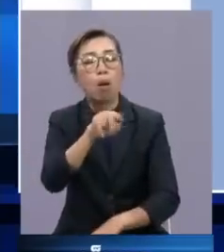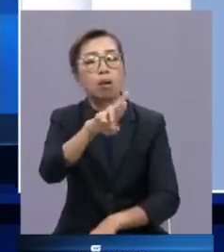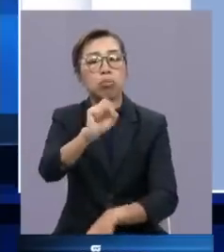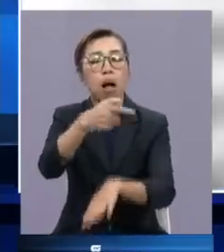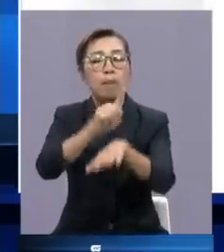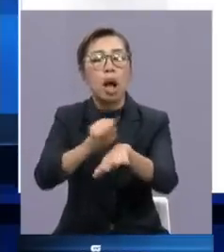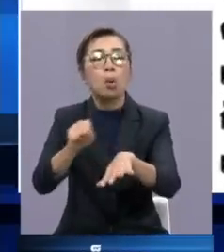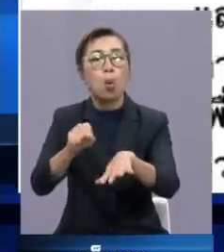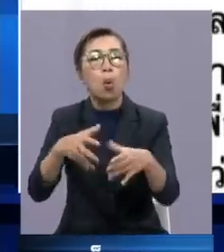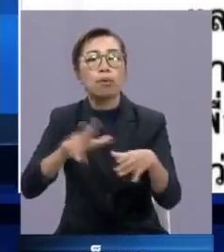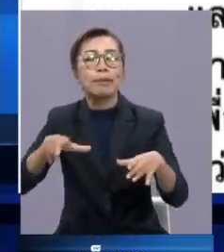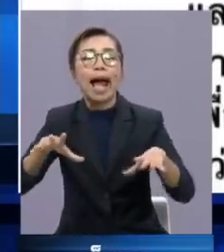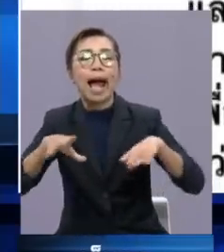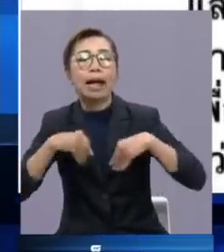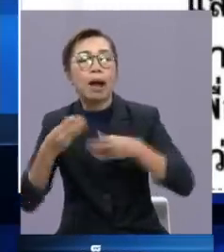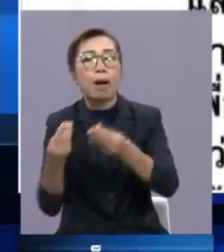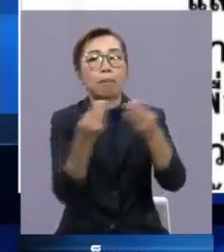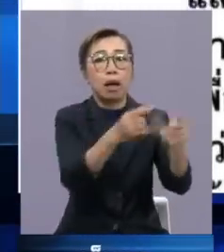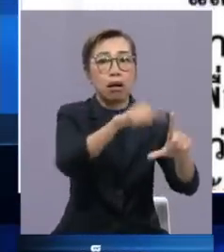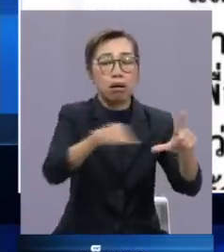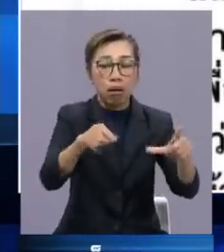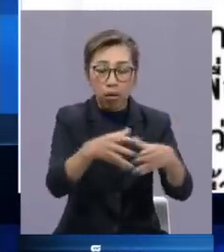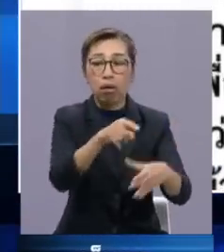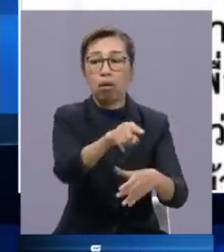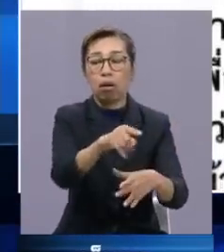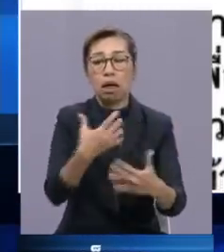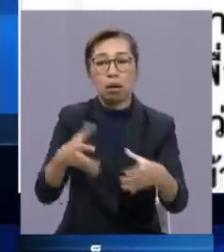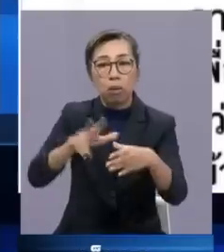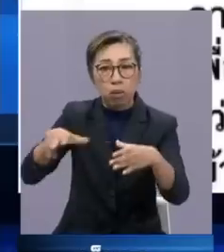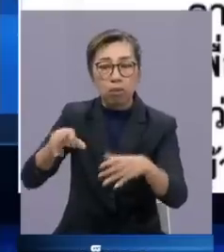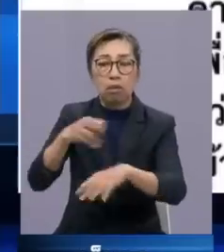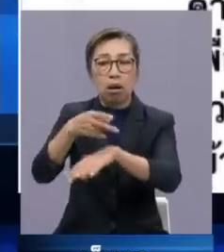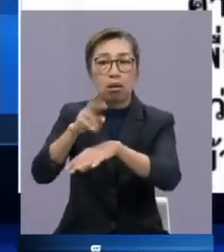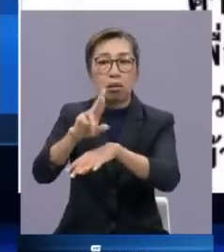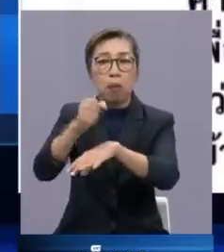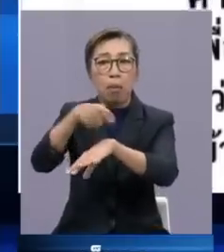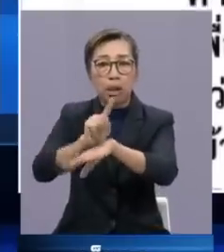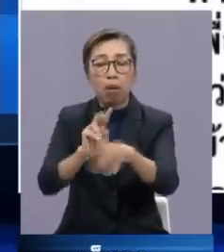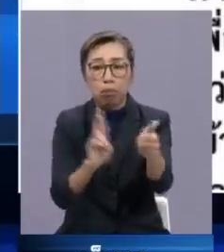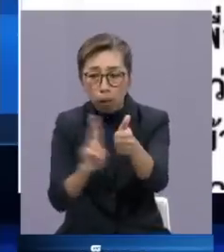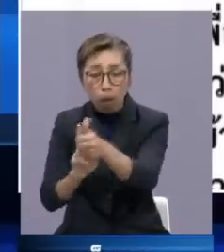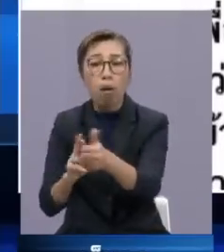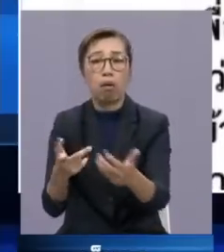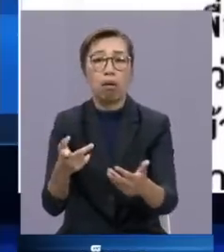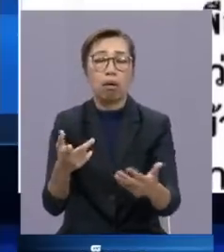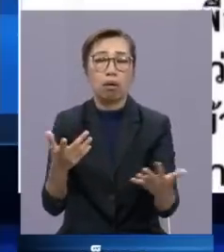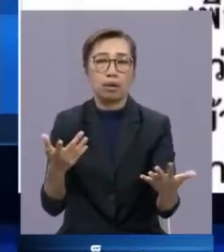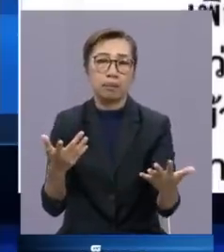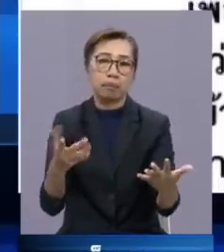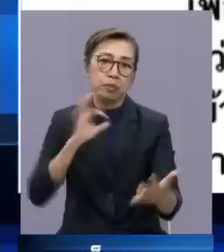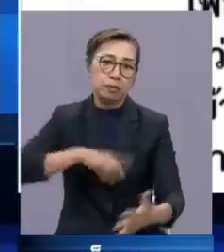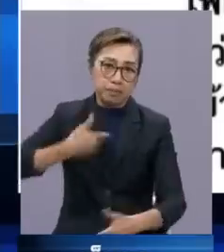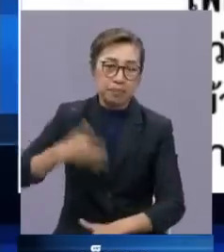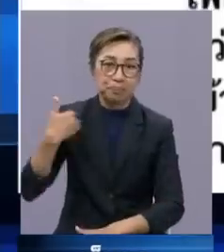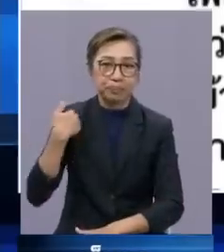าให้พักอันดับหนึ่งใช่ไหมฮะส่วนพักอันดับสองก็ได้ตำแหน่งรองประธานสภาไปทั้งสองตำแหน่งอ่ะทั้งรองประธานคนที่หนึ่งคนที่สอง โ